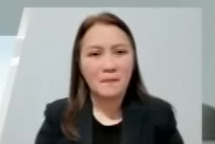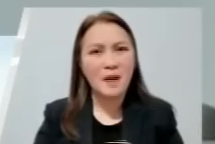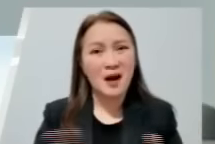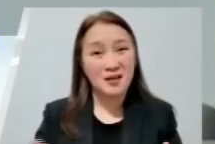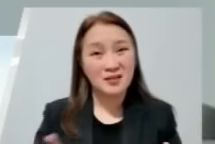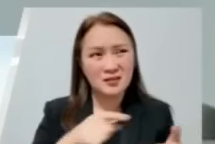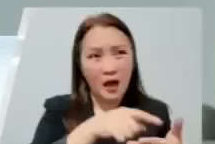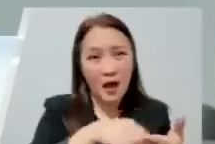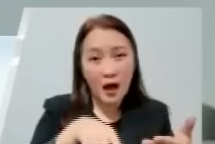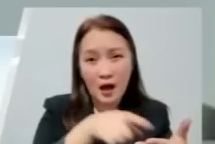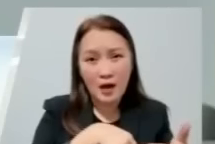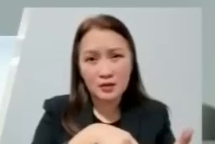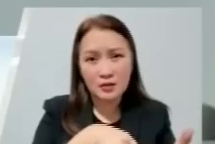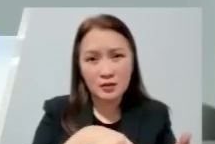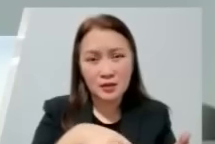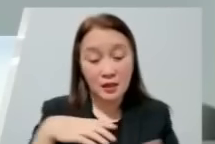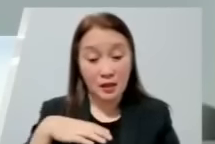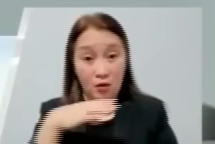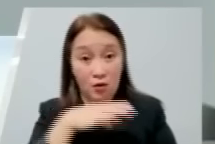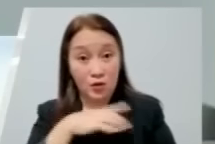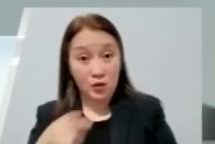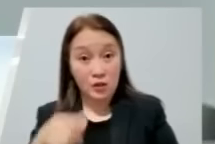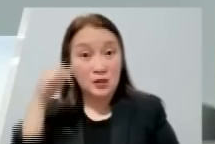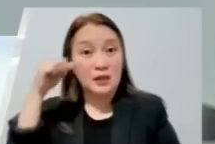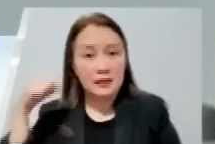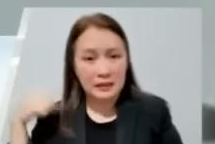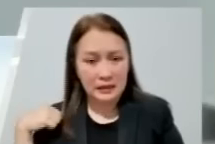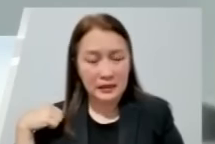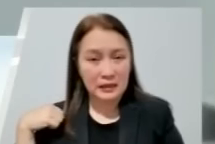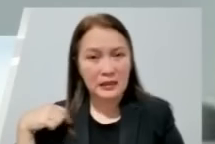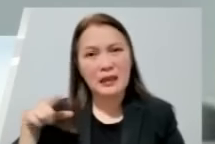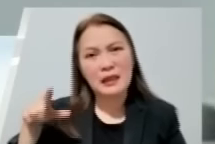House yesterday ay came in late daw.